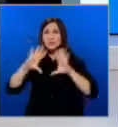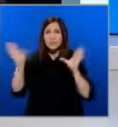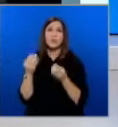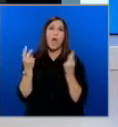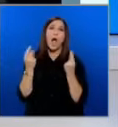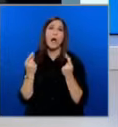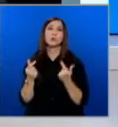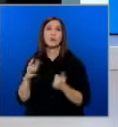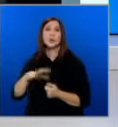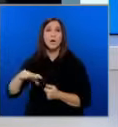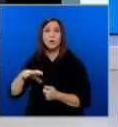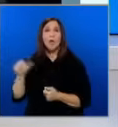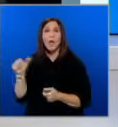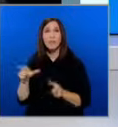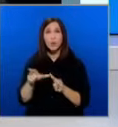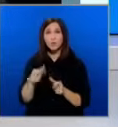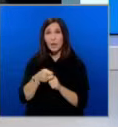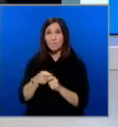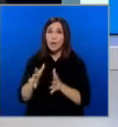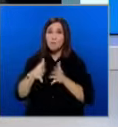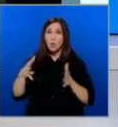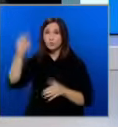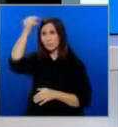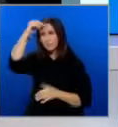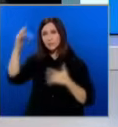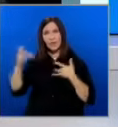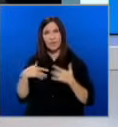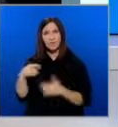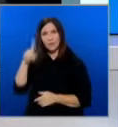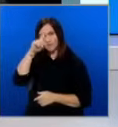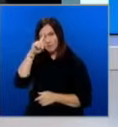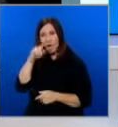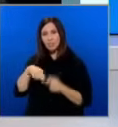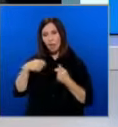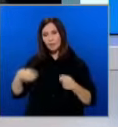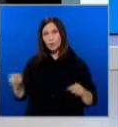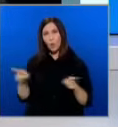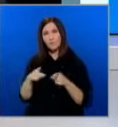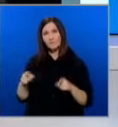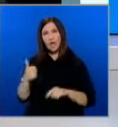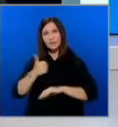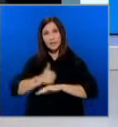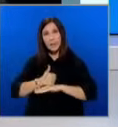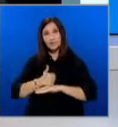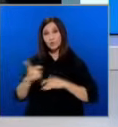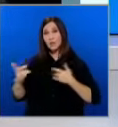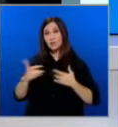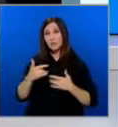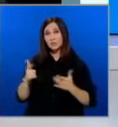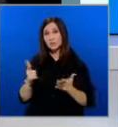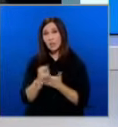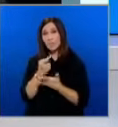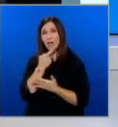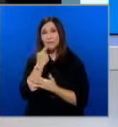цялата актьорска гилдия, Анна Монова направи много за българския театър. Тя е най-дълго управлявалият директор на